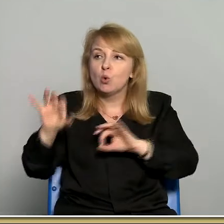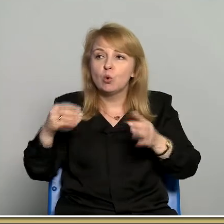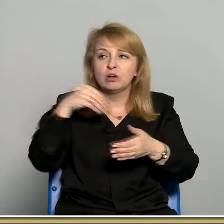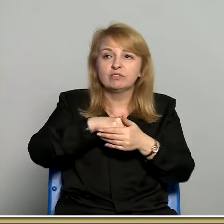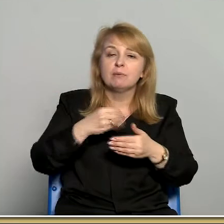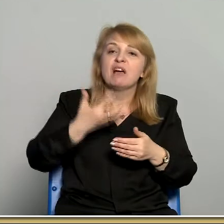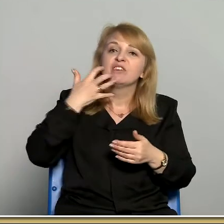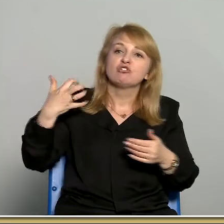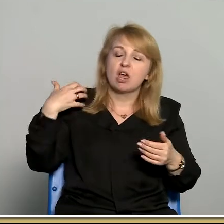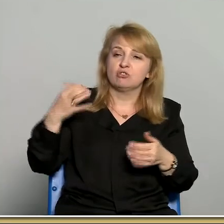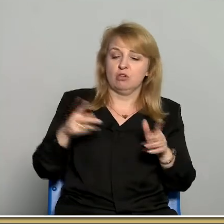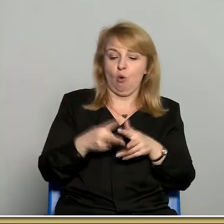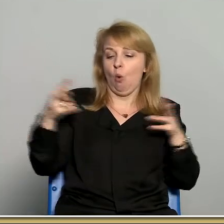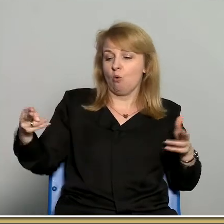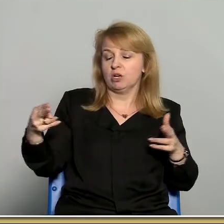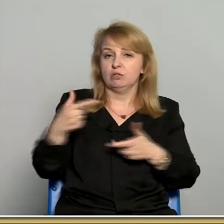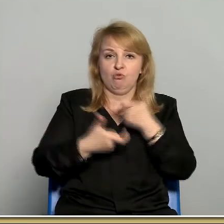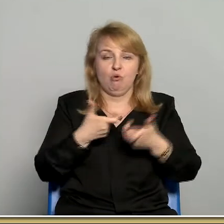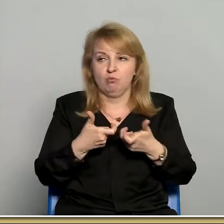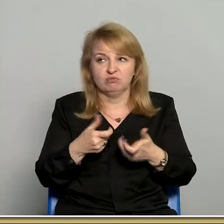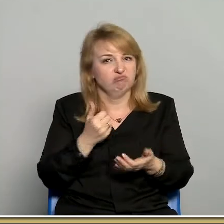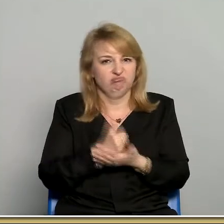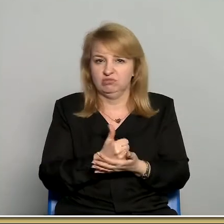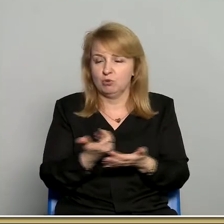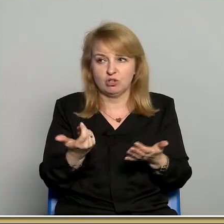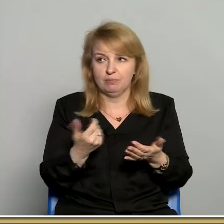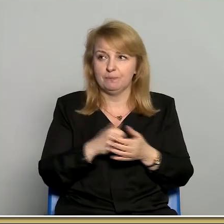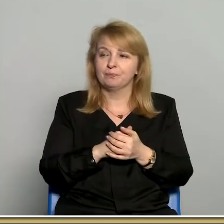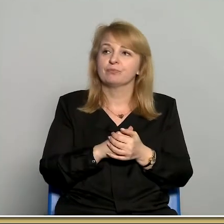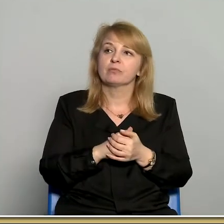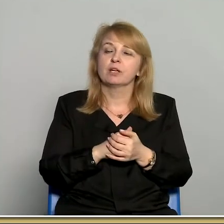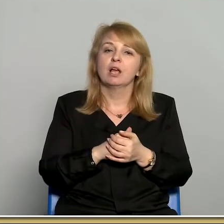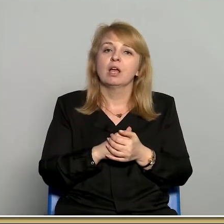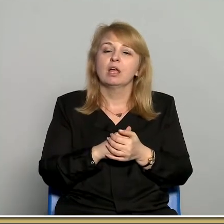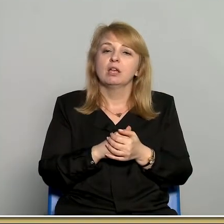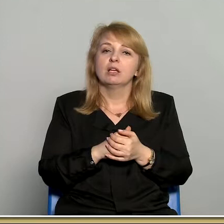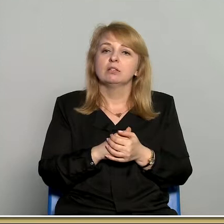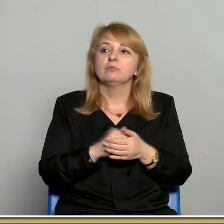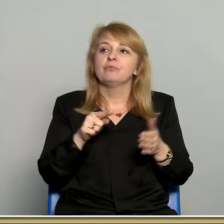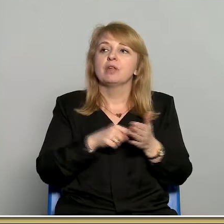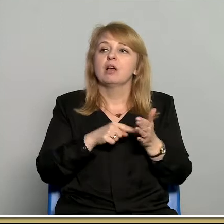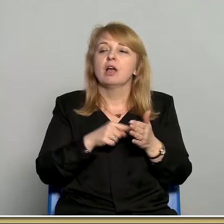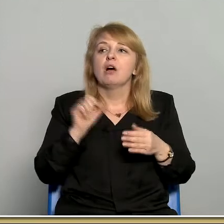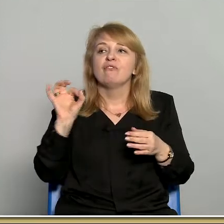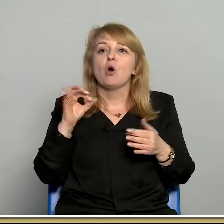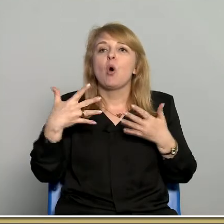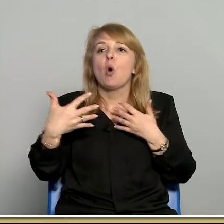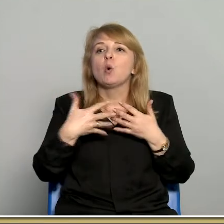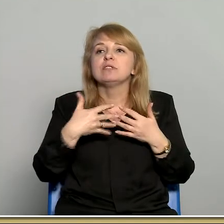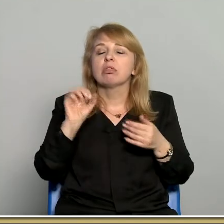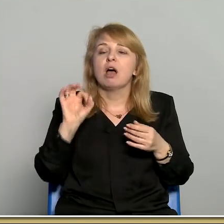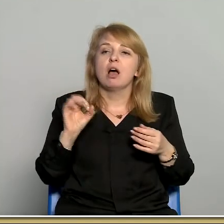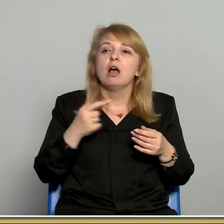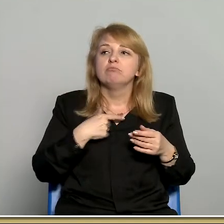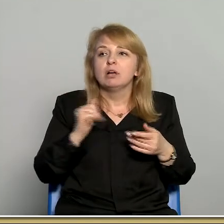z poprzedniego okresu akurat w tym aspekcie są dość negatywne. Brak oceny strategicznej z wyłączeniem projektów w ramach RIT-ów ze